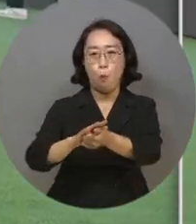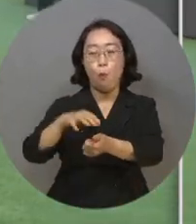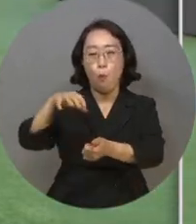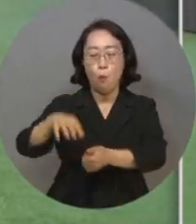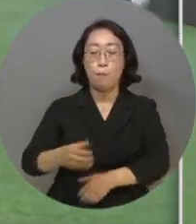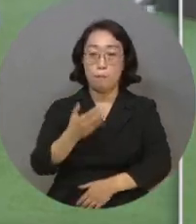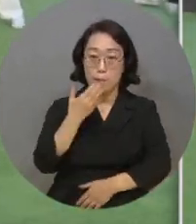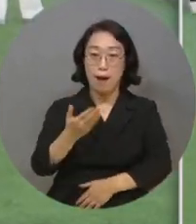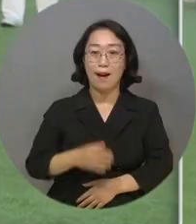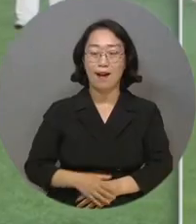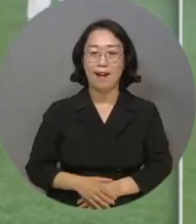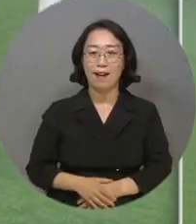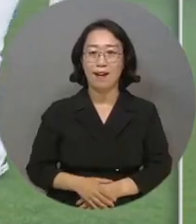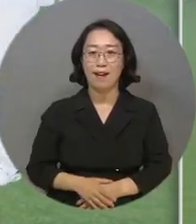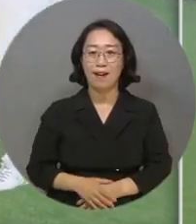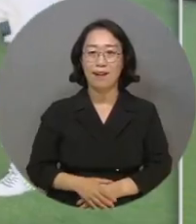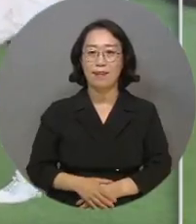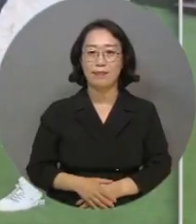가능했던 행사입니다.